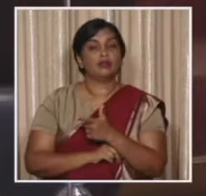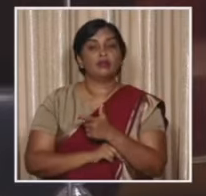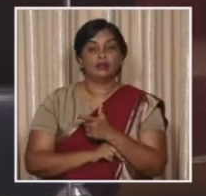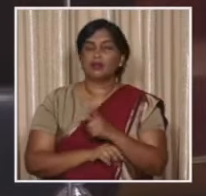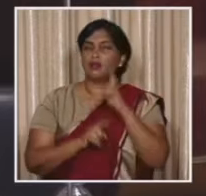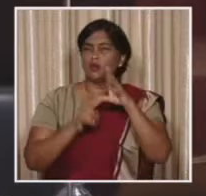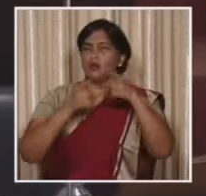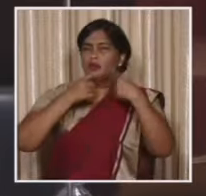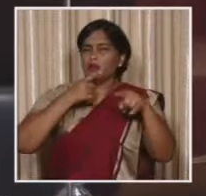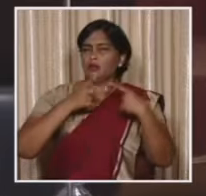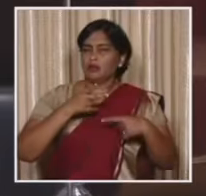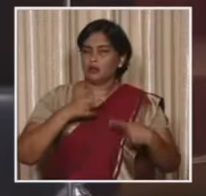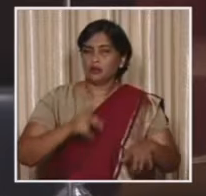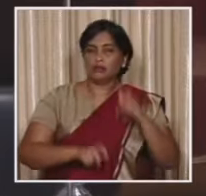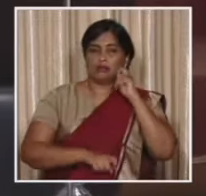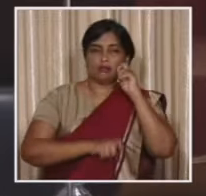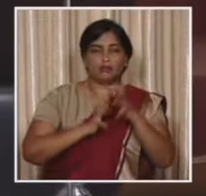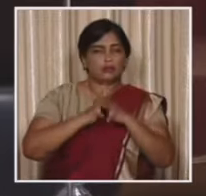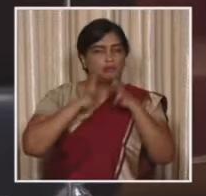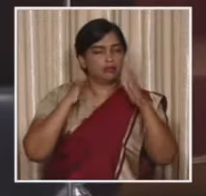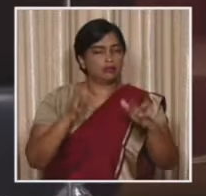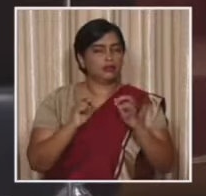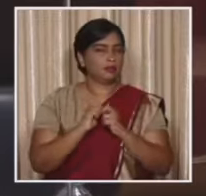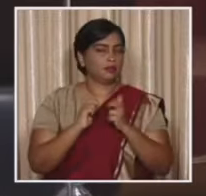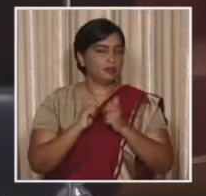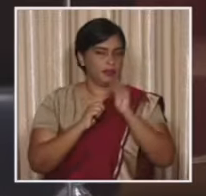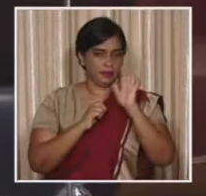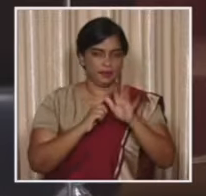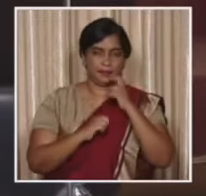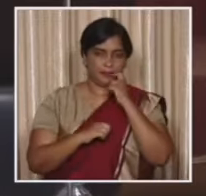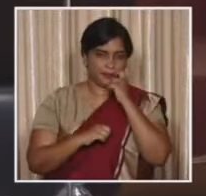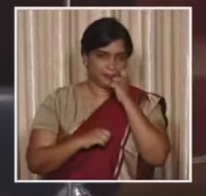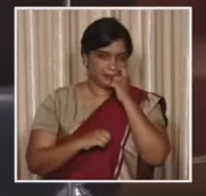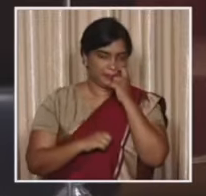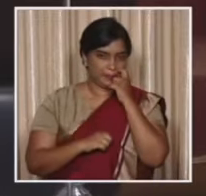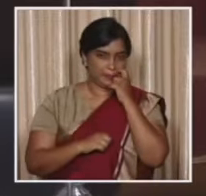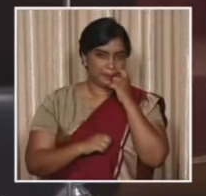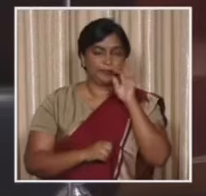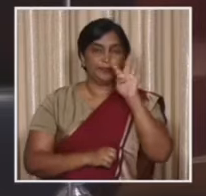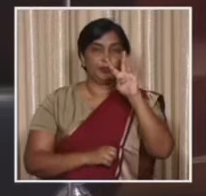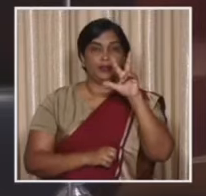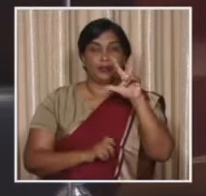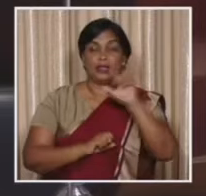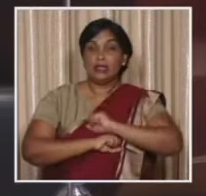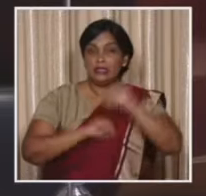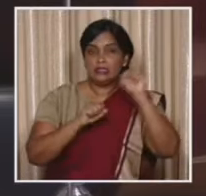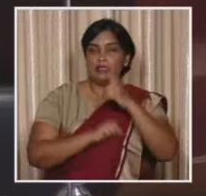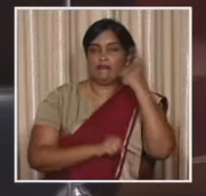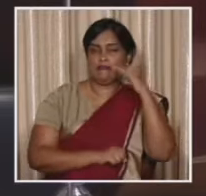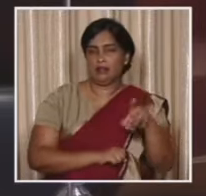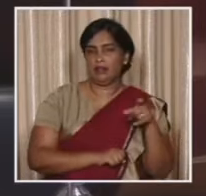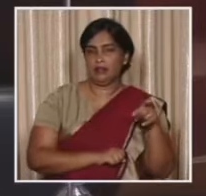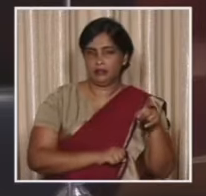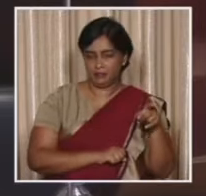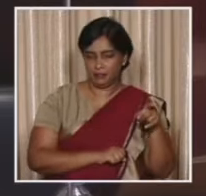මේ වගේ බදු පටවල ජනතාව විශාල පීඩනයකට පත් කෙරුවා. 48 කැරල්ලාව ඒක නිසා